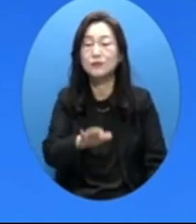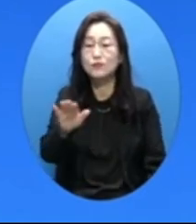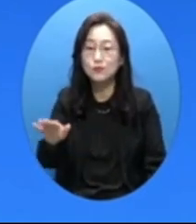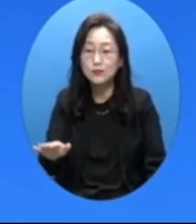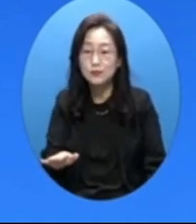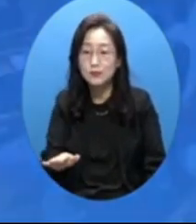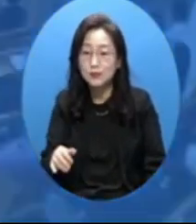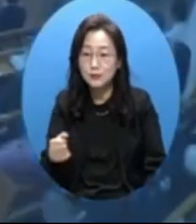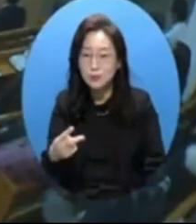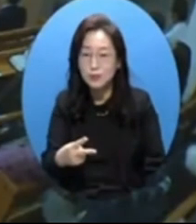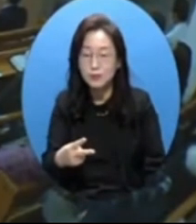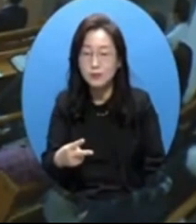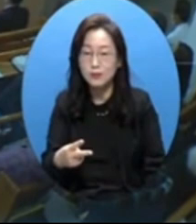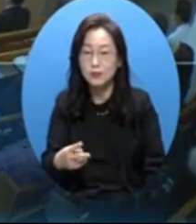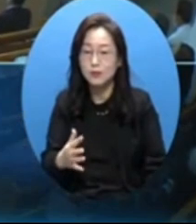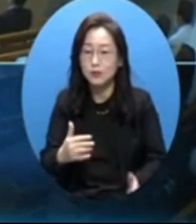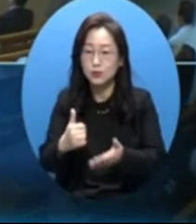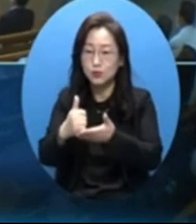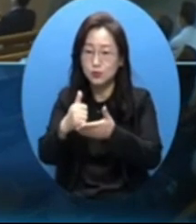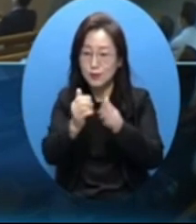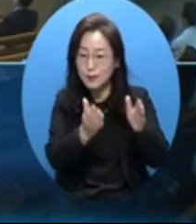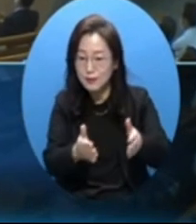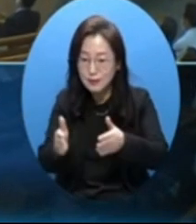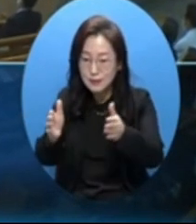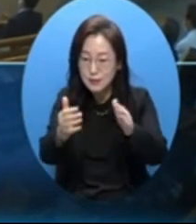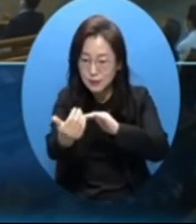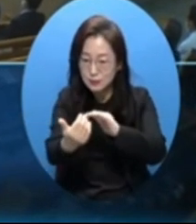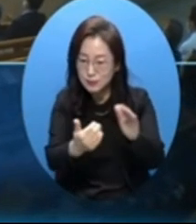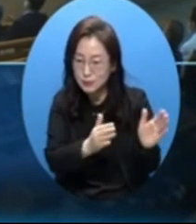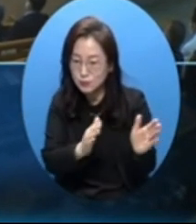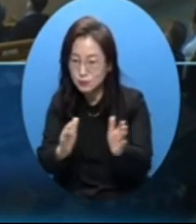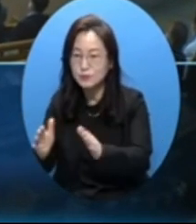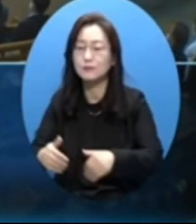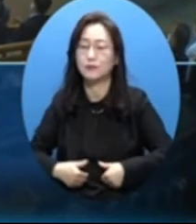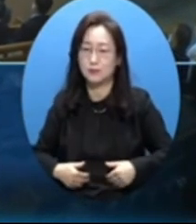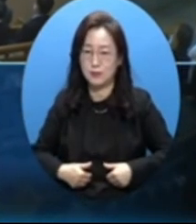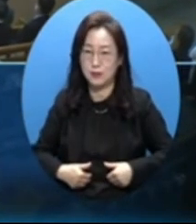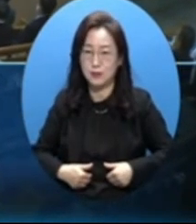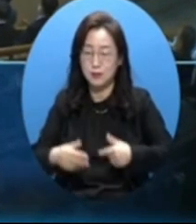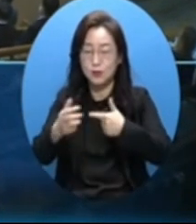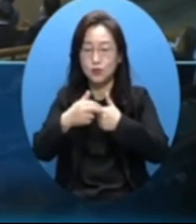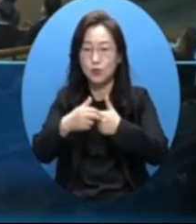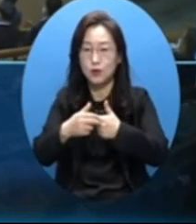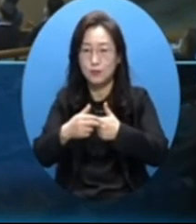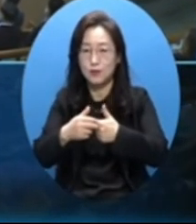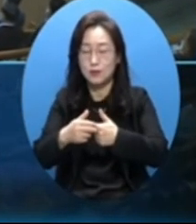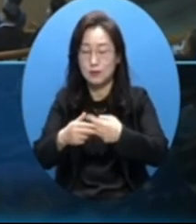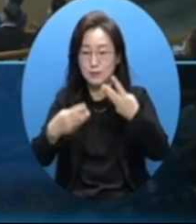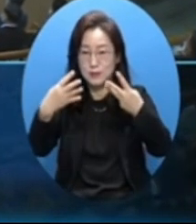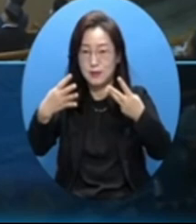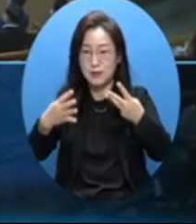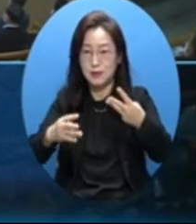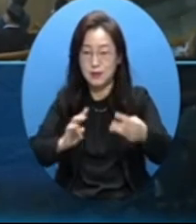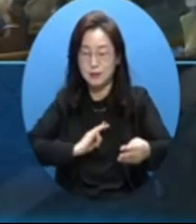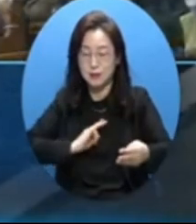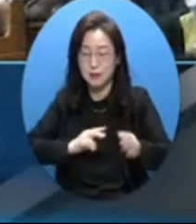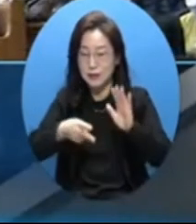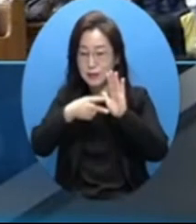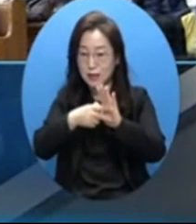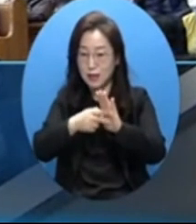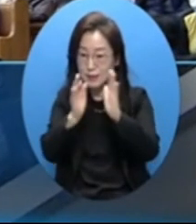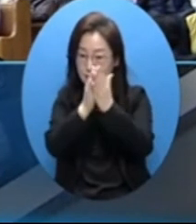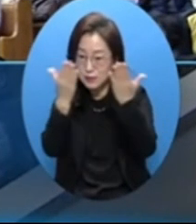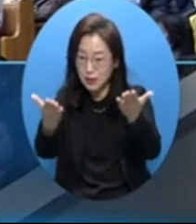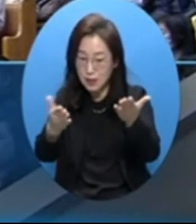나아가서 주의 길을 준비하는 삶을 살아야 합니다 누가복음 3장 4절의 말씀합니다 손자 이사야의